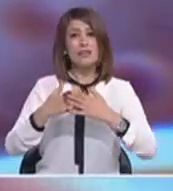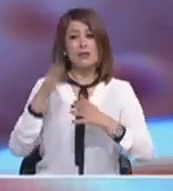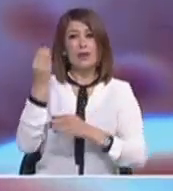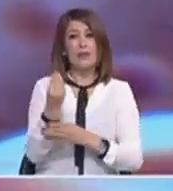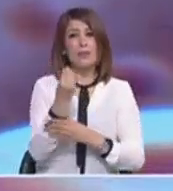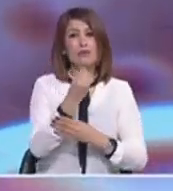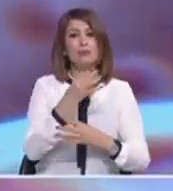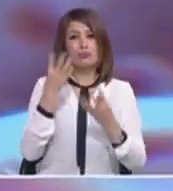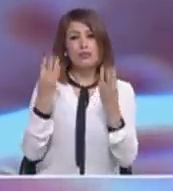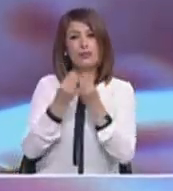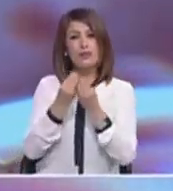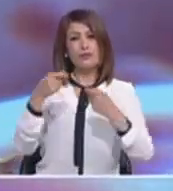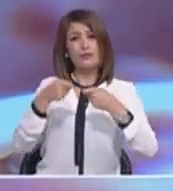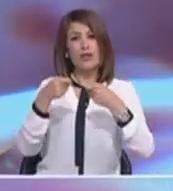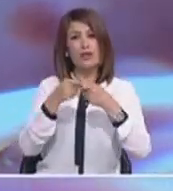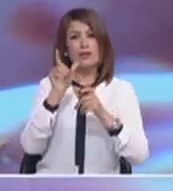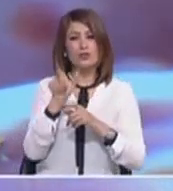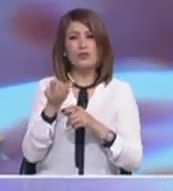حتى البيت